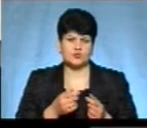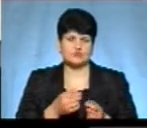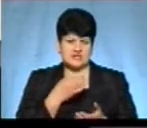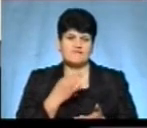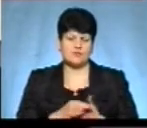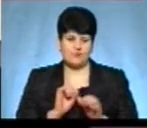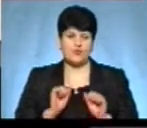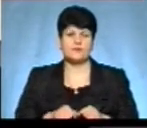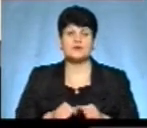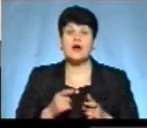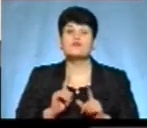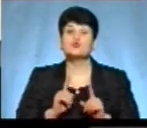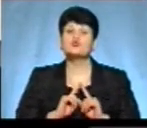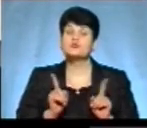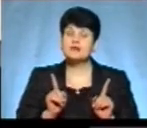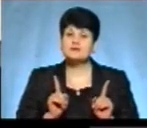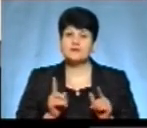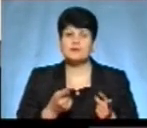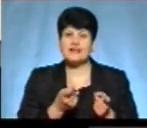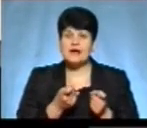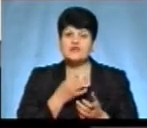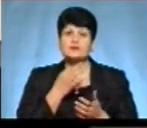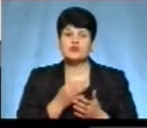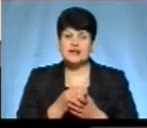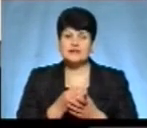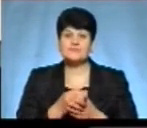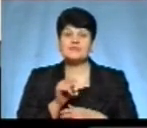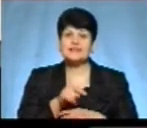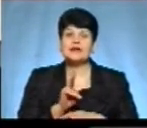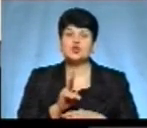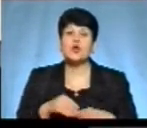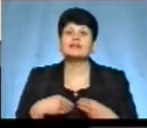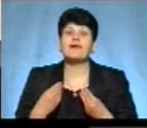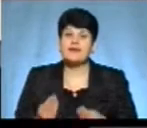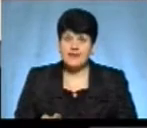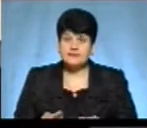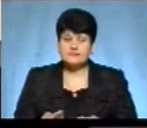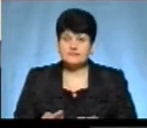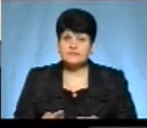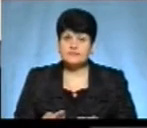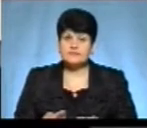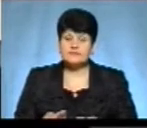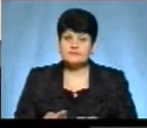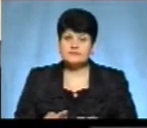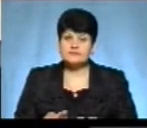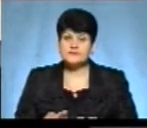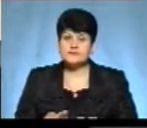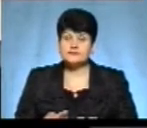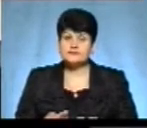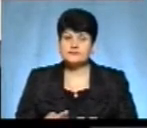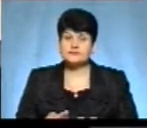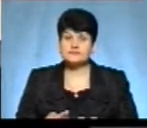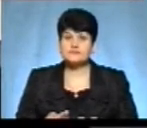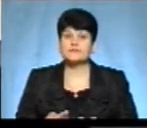в чому тут особливість? Особливість в тому, що притягують до відповідальності тих, хто дає, тих, хто дає, ось